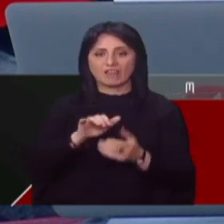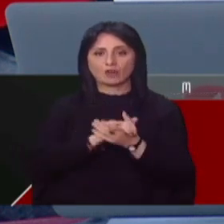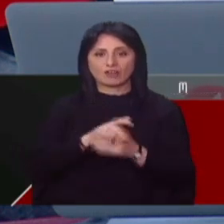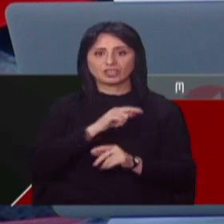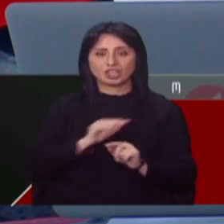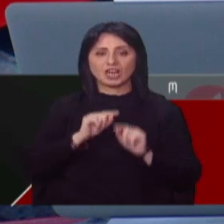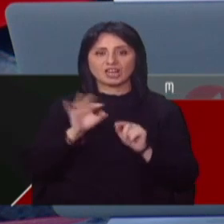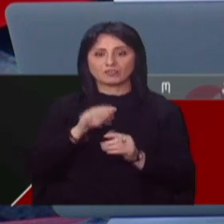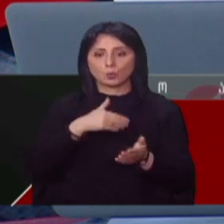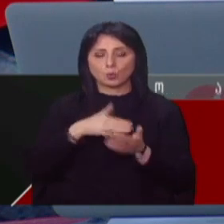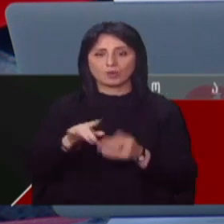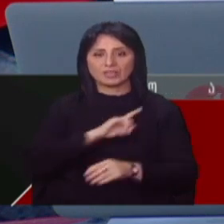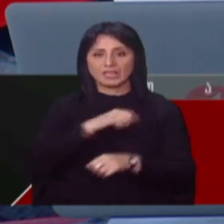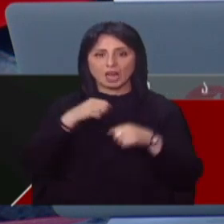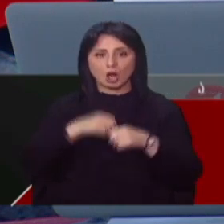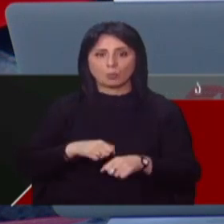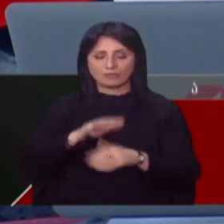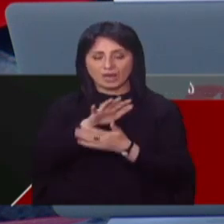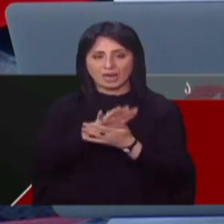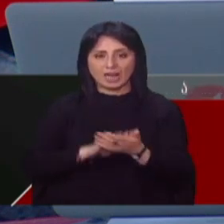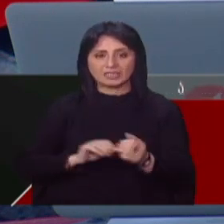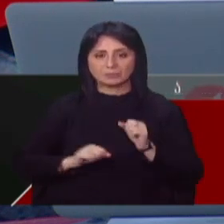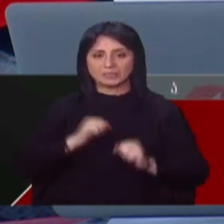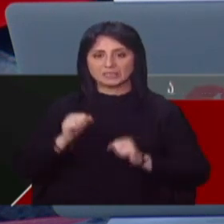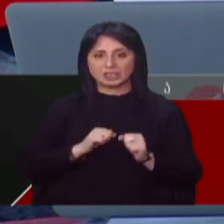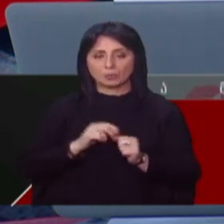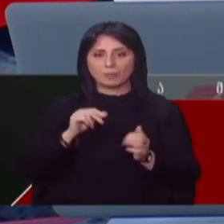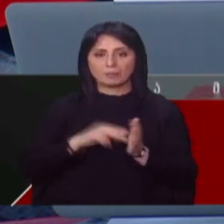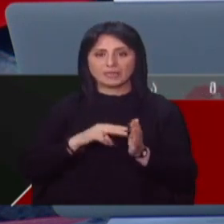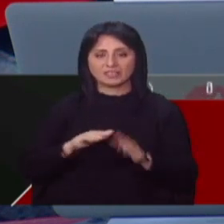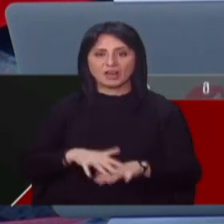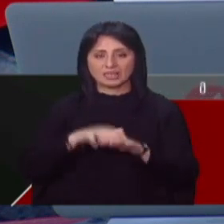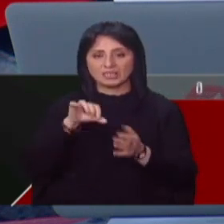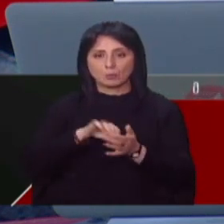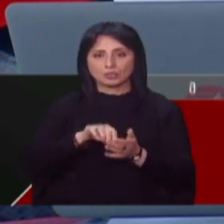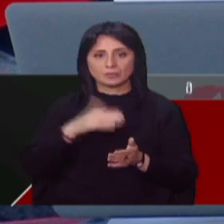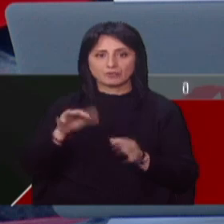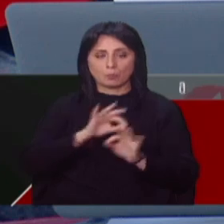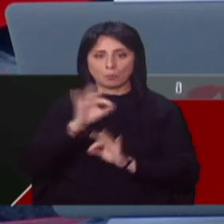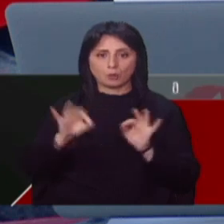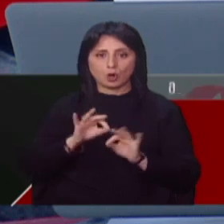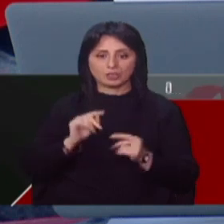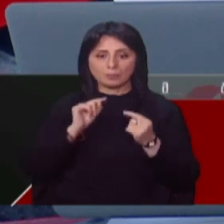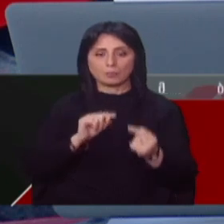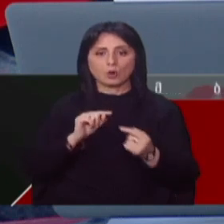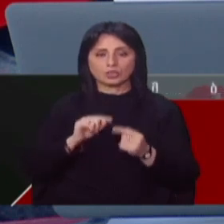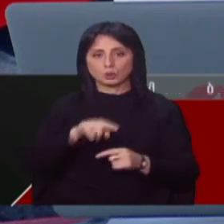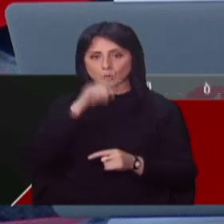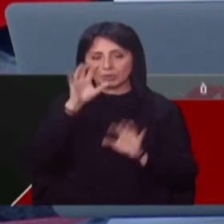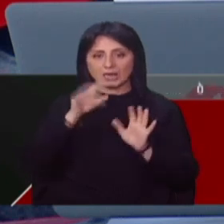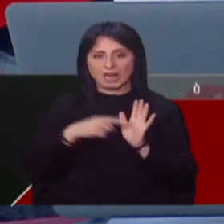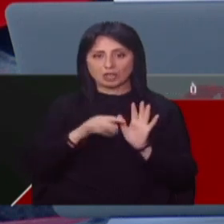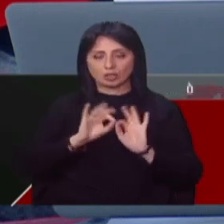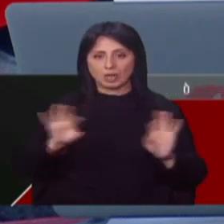ევროკავშირში გაწევრიანებაზე უარი და ძალაუფლების განხანგრძლივების მცდელობაზე ფასდება აქციის მონაწილეთა მხრიდან პროექტი, რომელსაც მოწინააღმდეგეები რუსულ